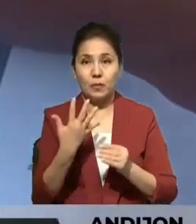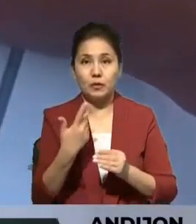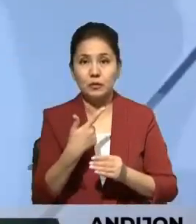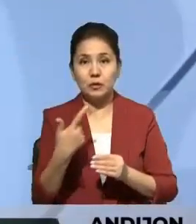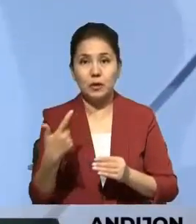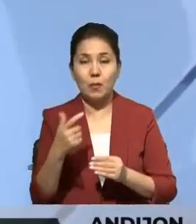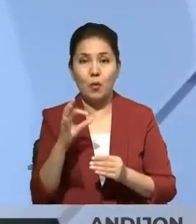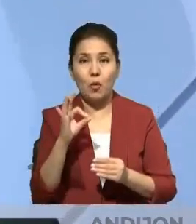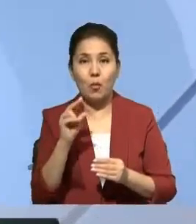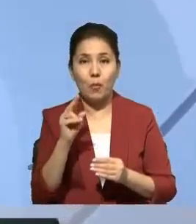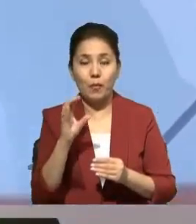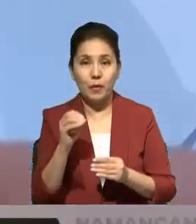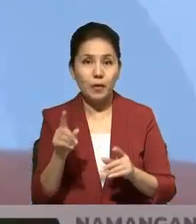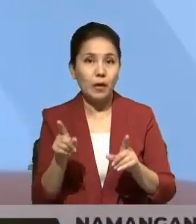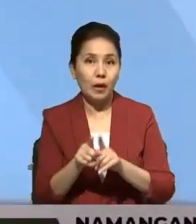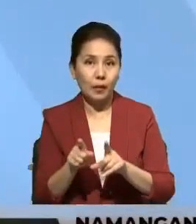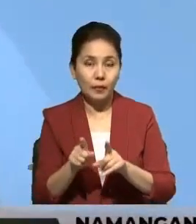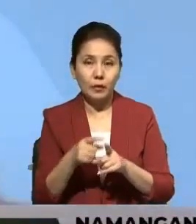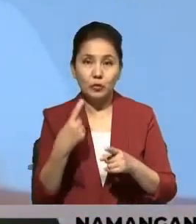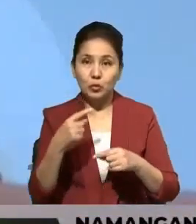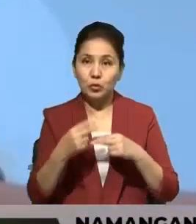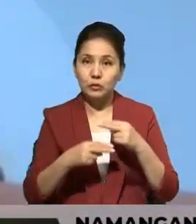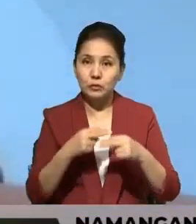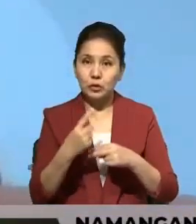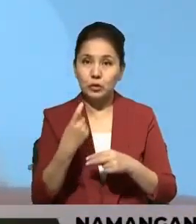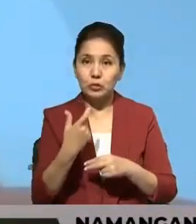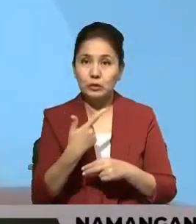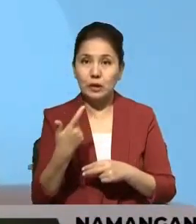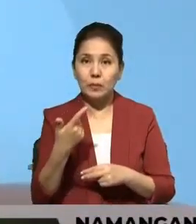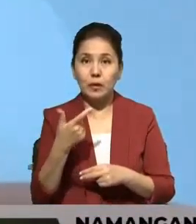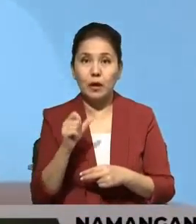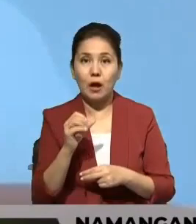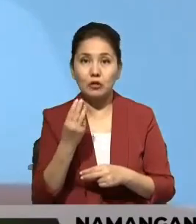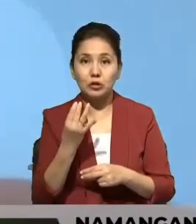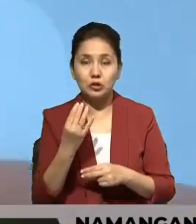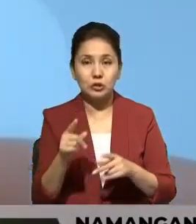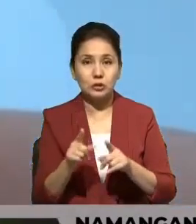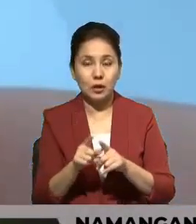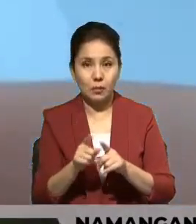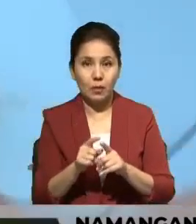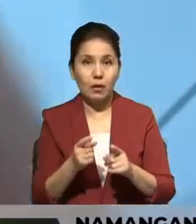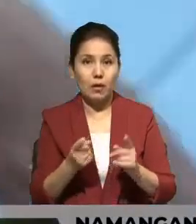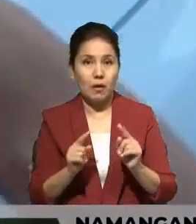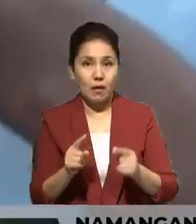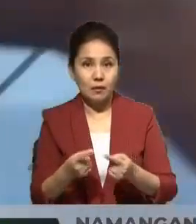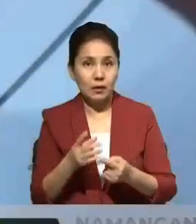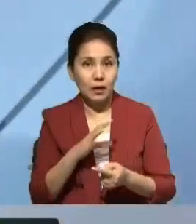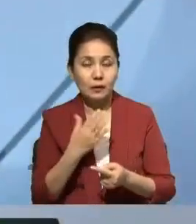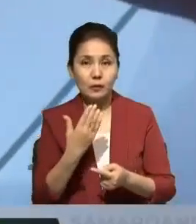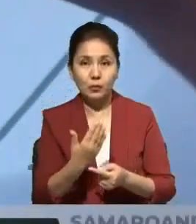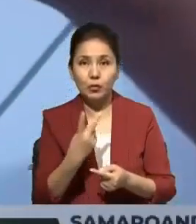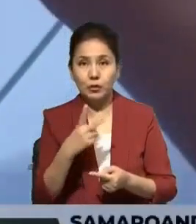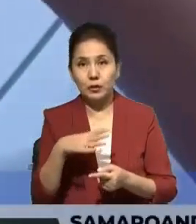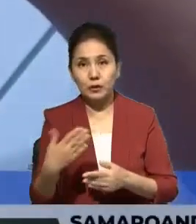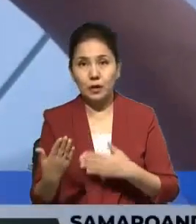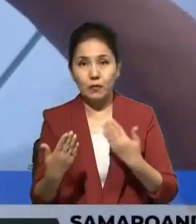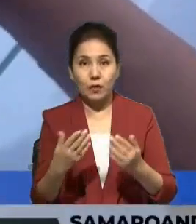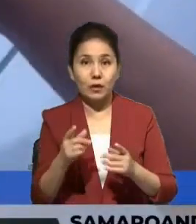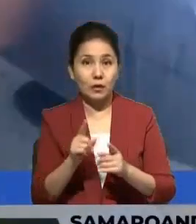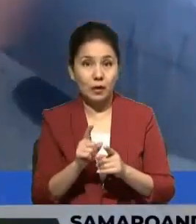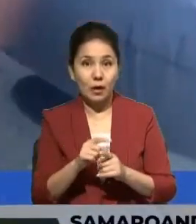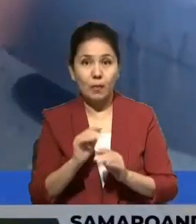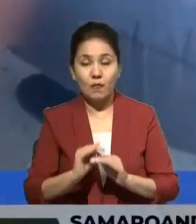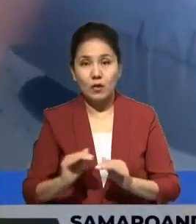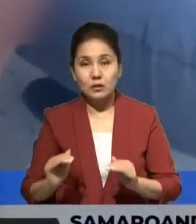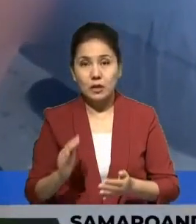gram OP hamda yana bir tselofan bo'lagida 100 gram gashish giyohvandlik moddasi borligi aniqlandi. Ma'lum bo'lishicha 2 nafar farzandning otasi